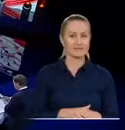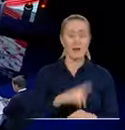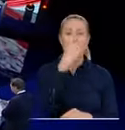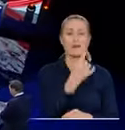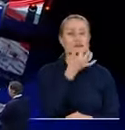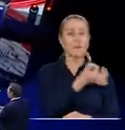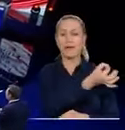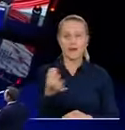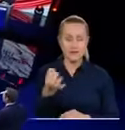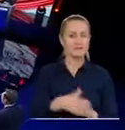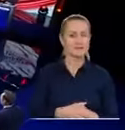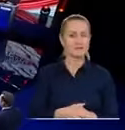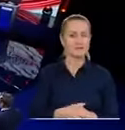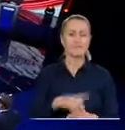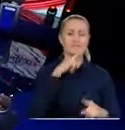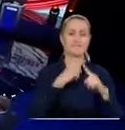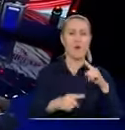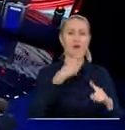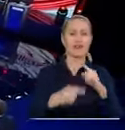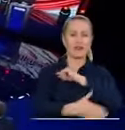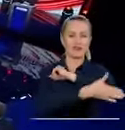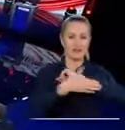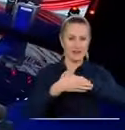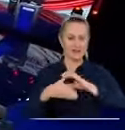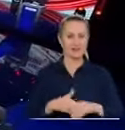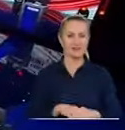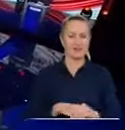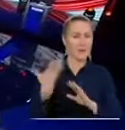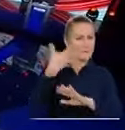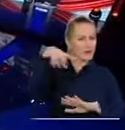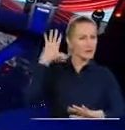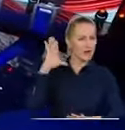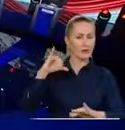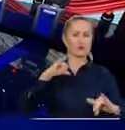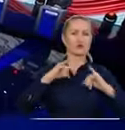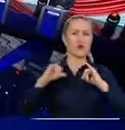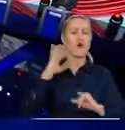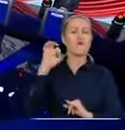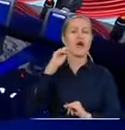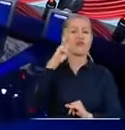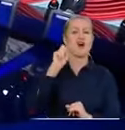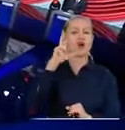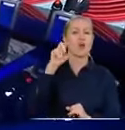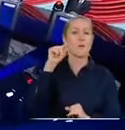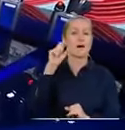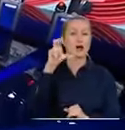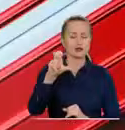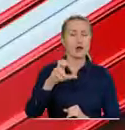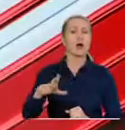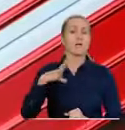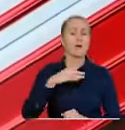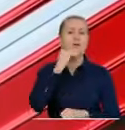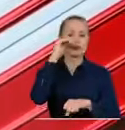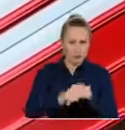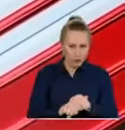Ta pierwsza runda pytań, proszę Państwa, to polityka zagraniczna. 5 lat temu rząd Ewy Kopacz zgodził się na kwotę w